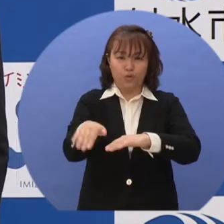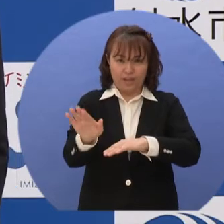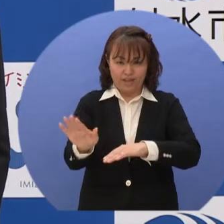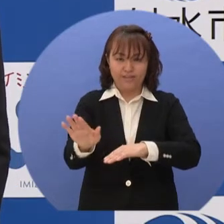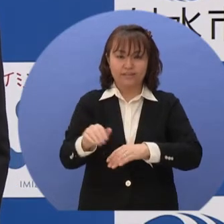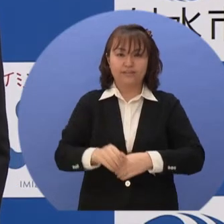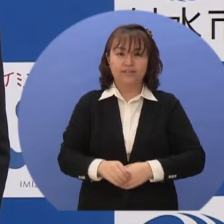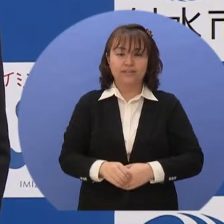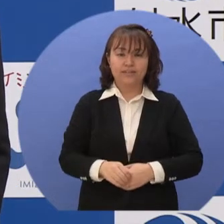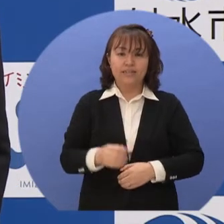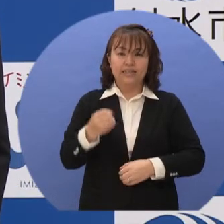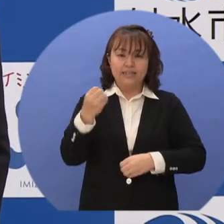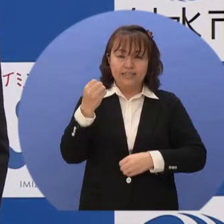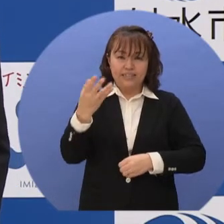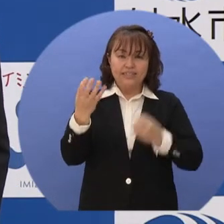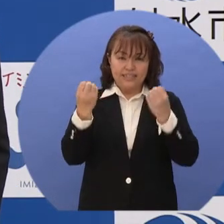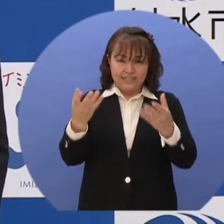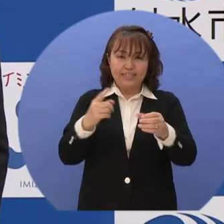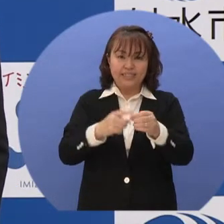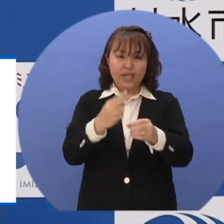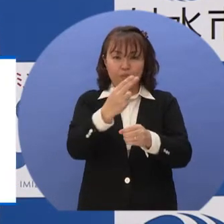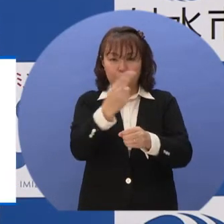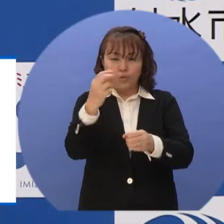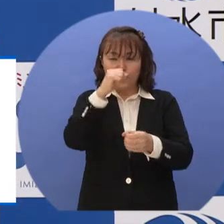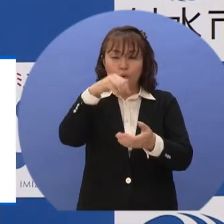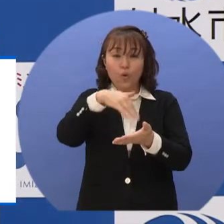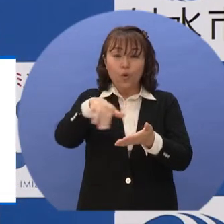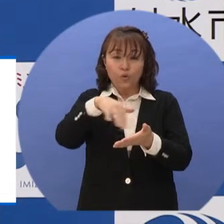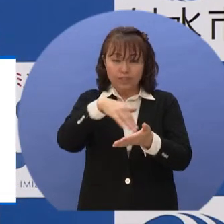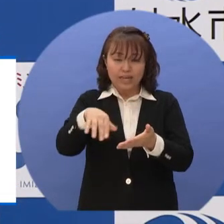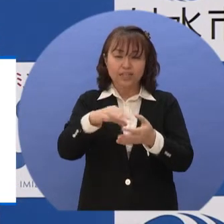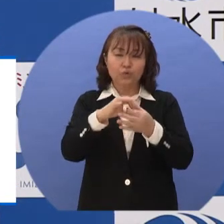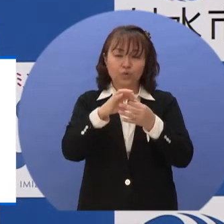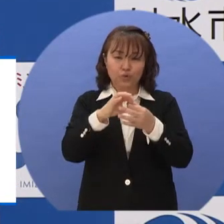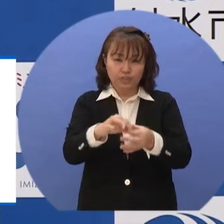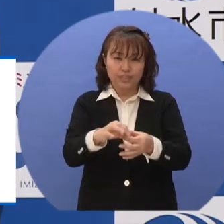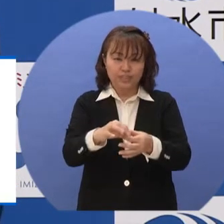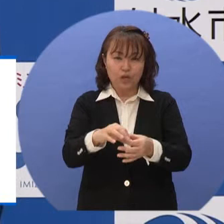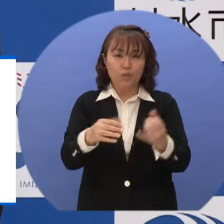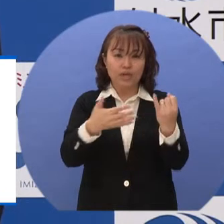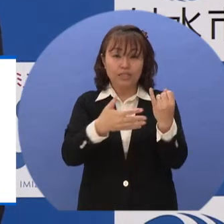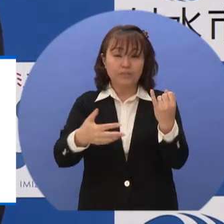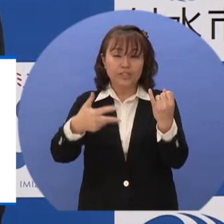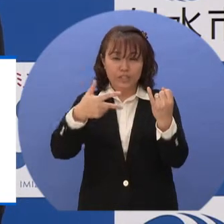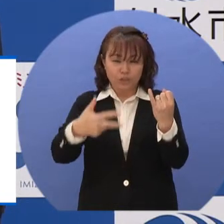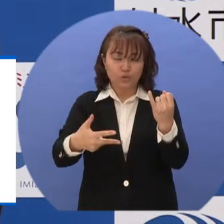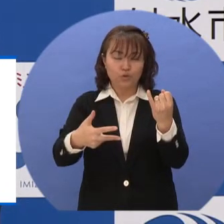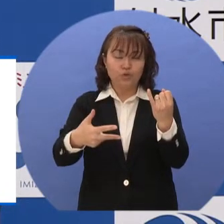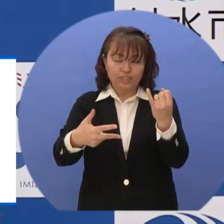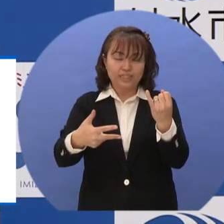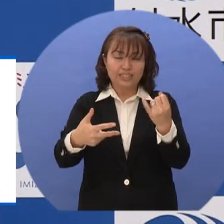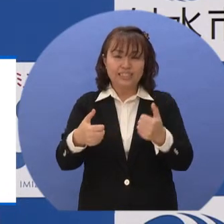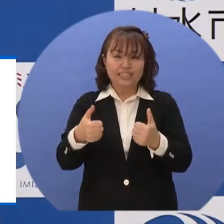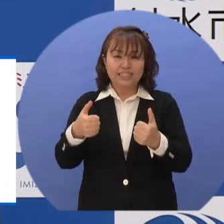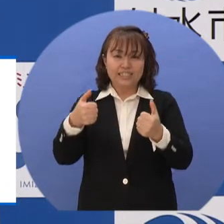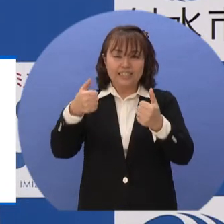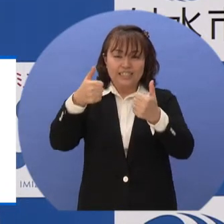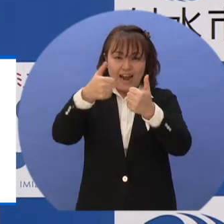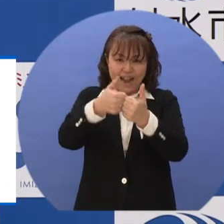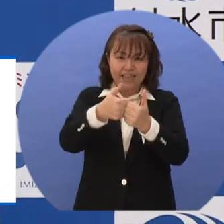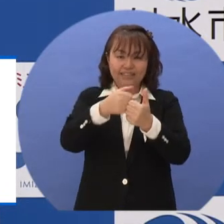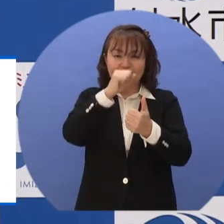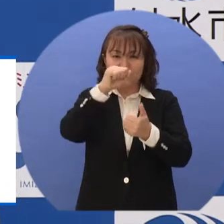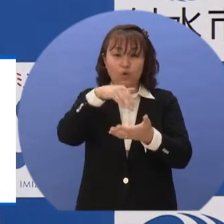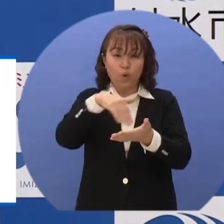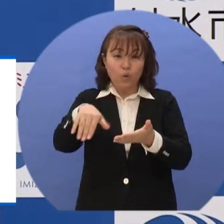も新年の予算案につきましては選ばれる町へえイミ創生チャレンジ予算という風に位置付けをさせていただいておりまし